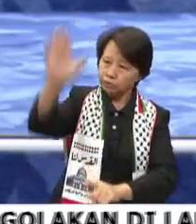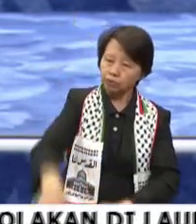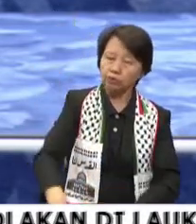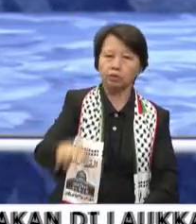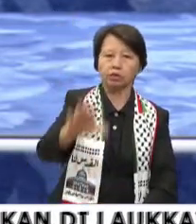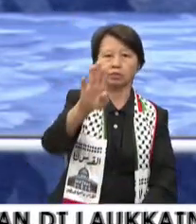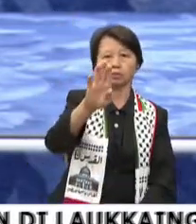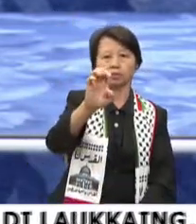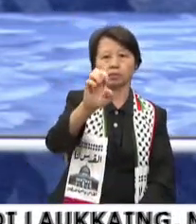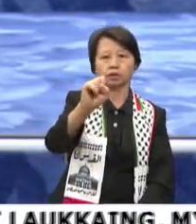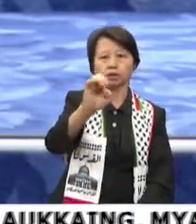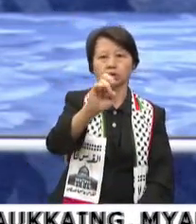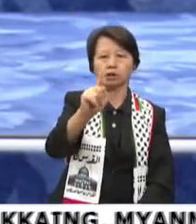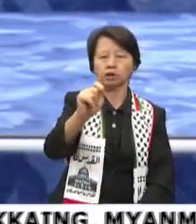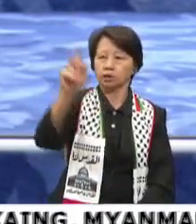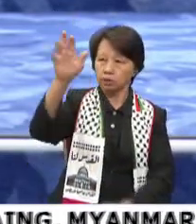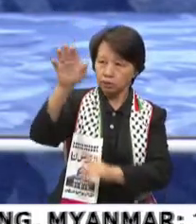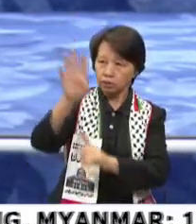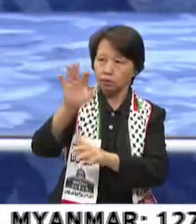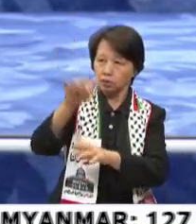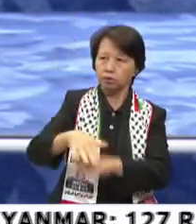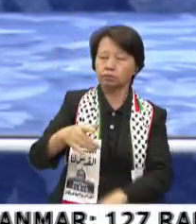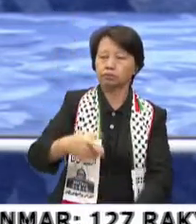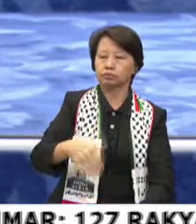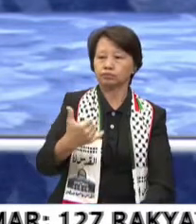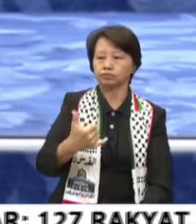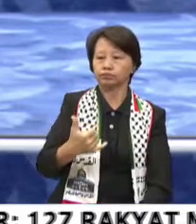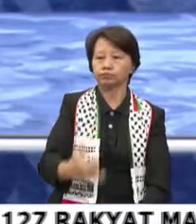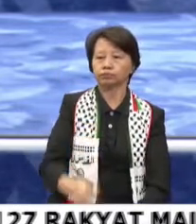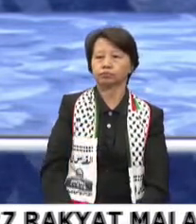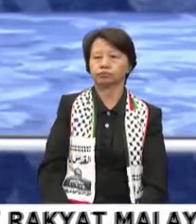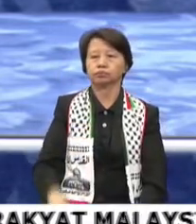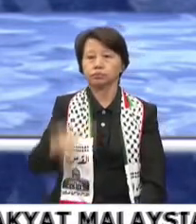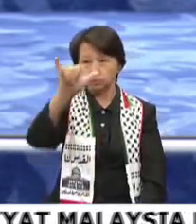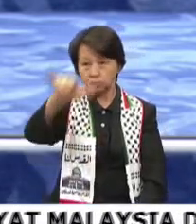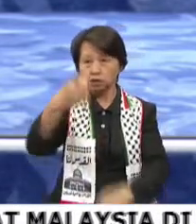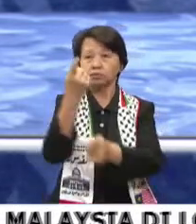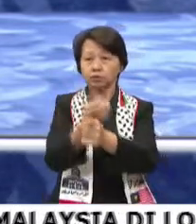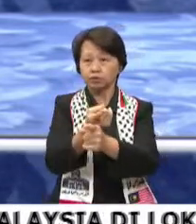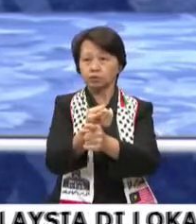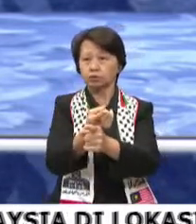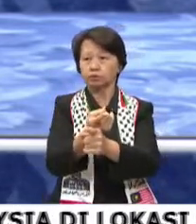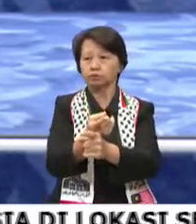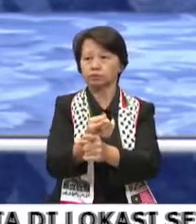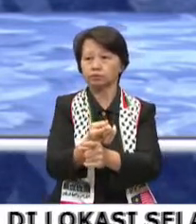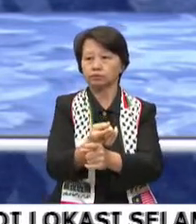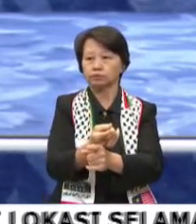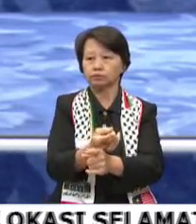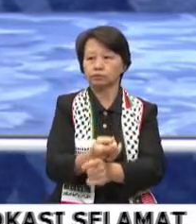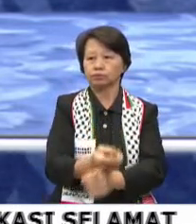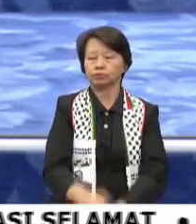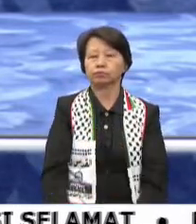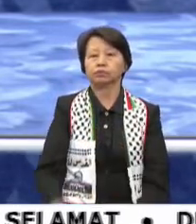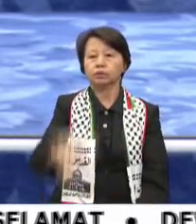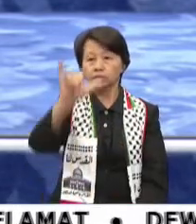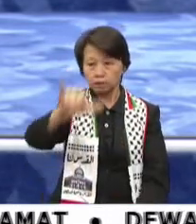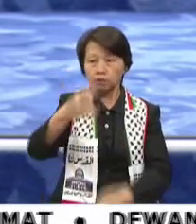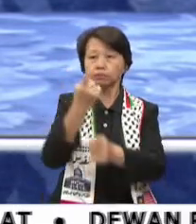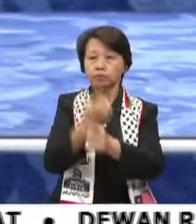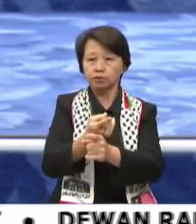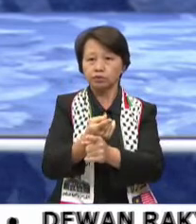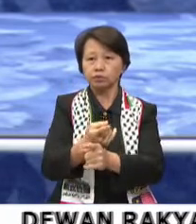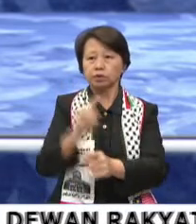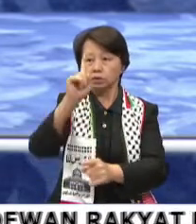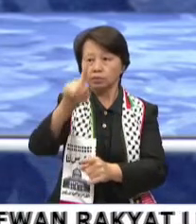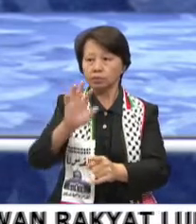sama takut peraturan bet belah sini pun ada tapi soalnya